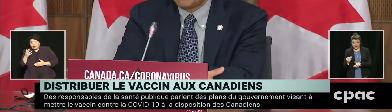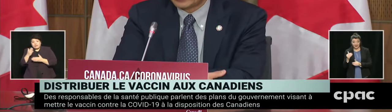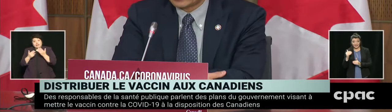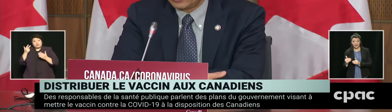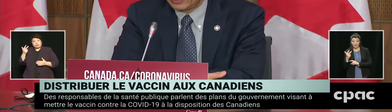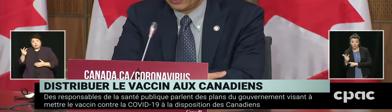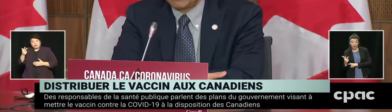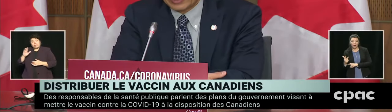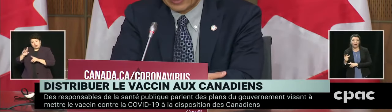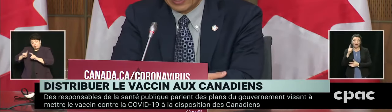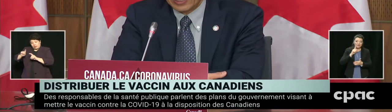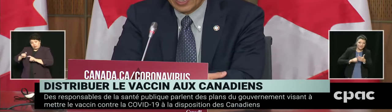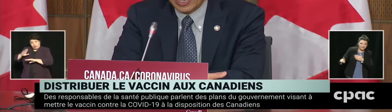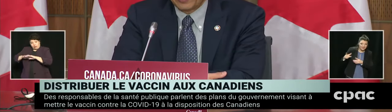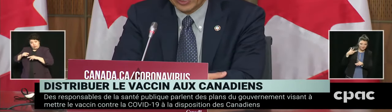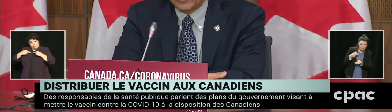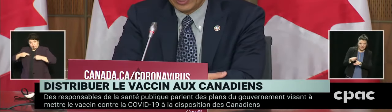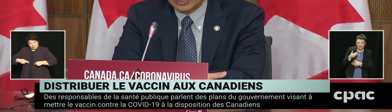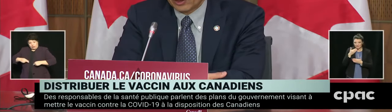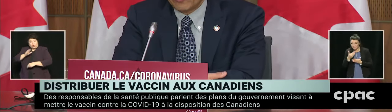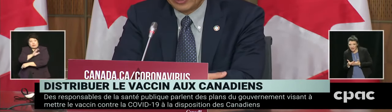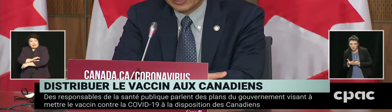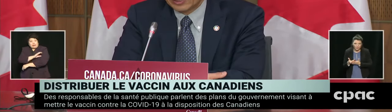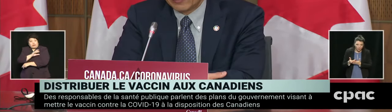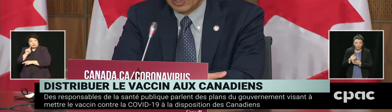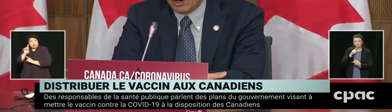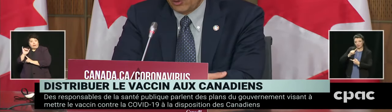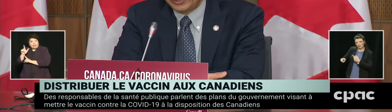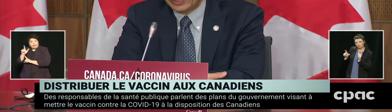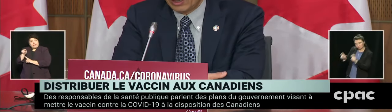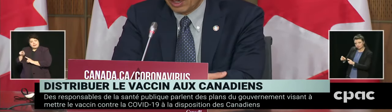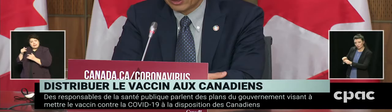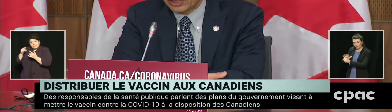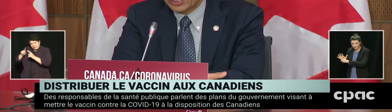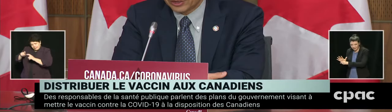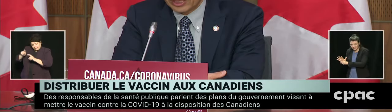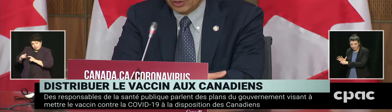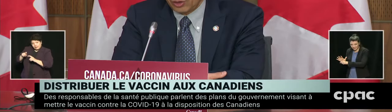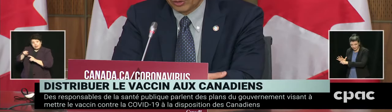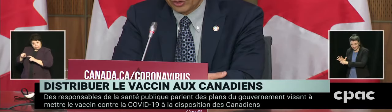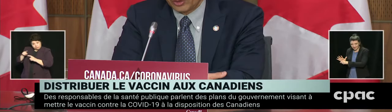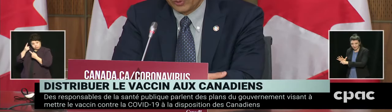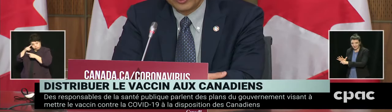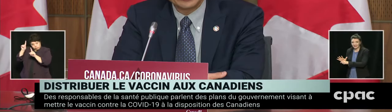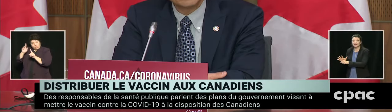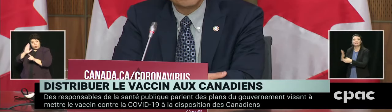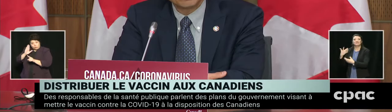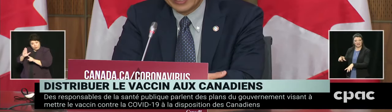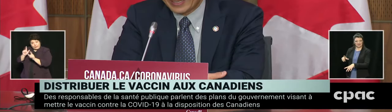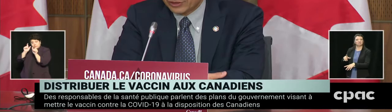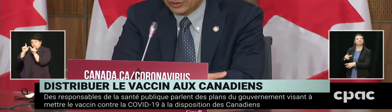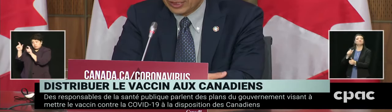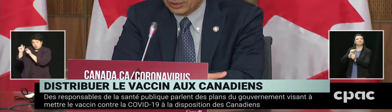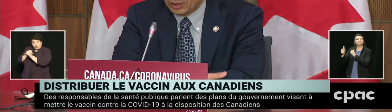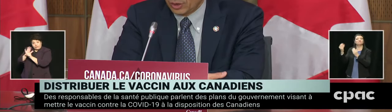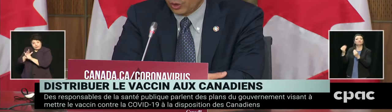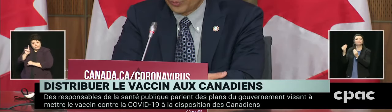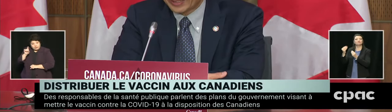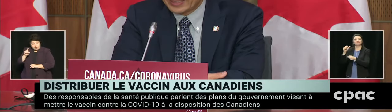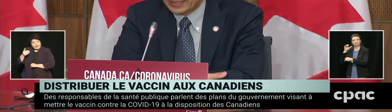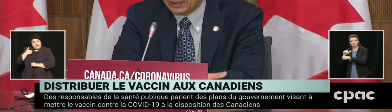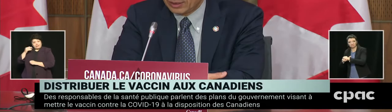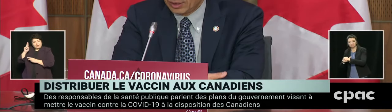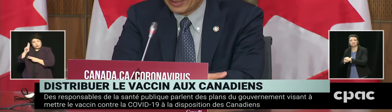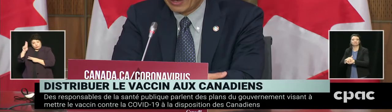évaluer l'efficacité d'un vaccin à prévenir la COVID-19 ont été enregistrés au Royaume-Uni, aux États-Unis,